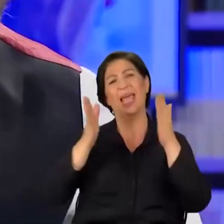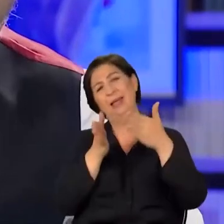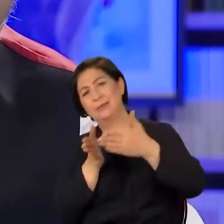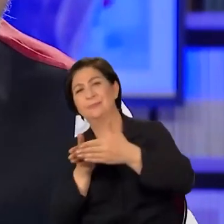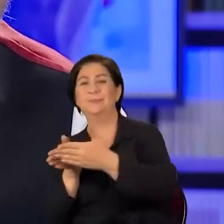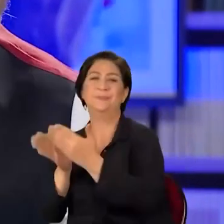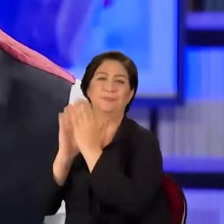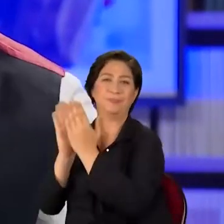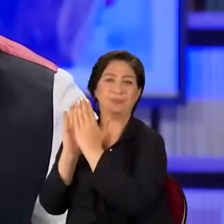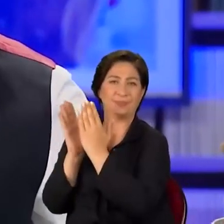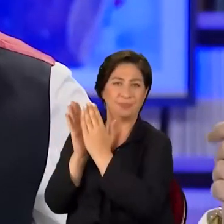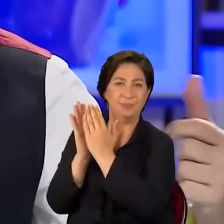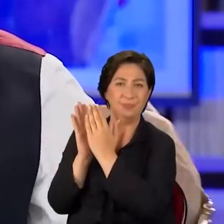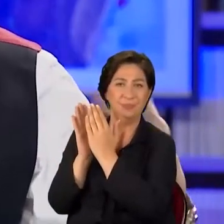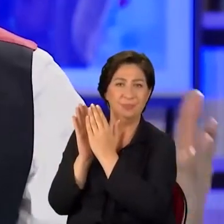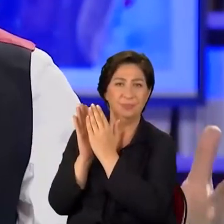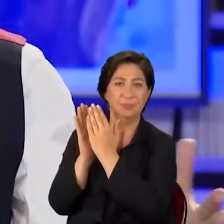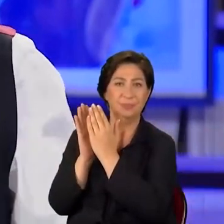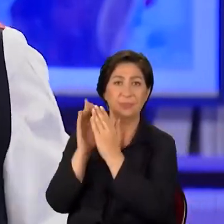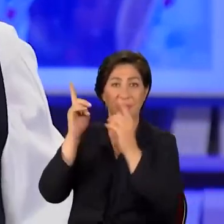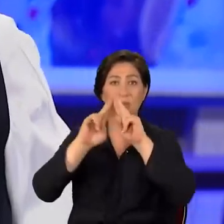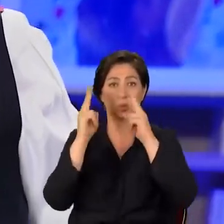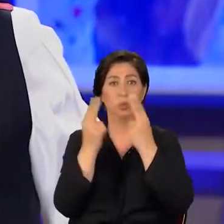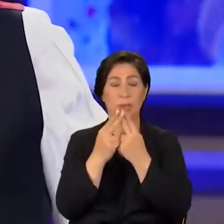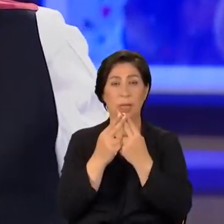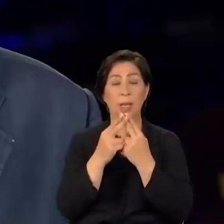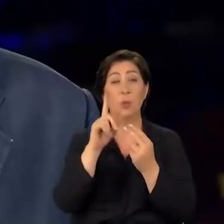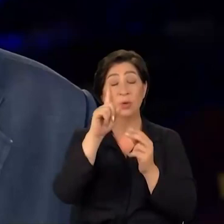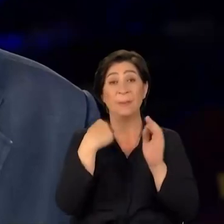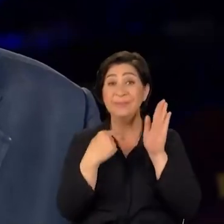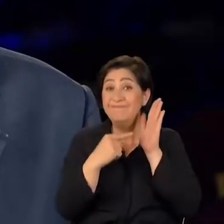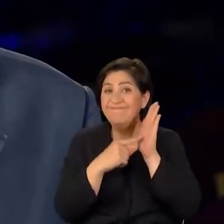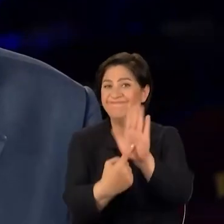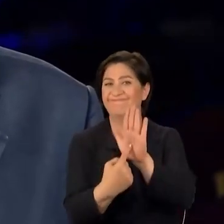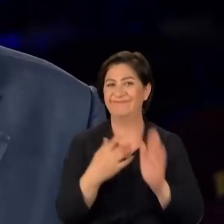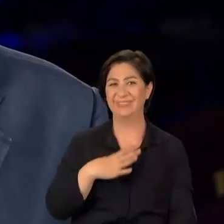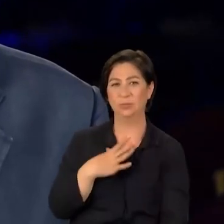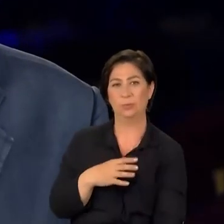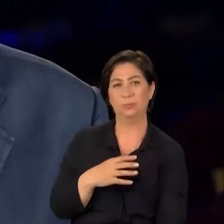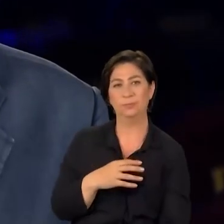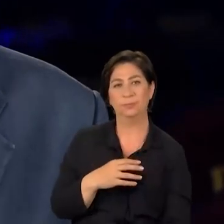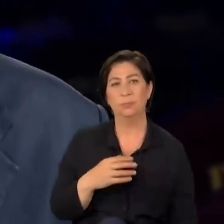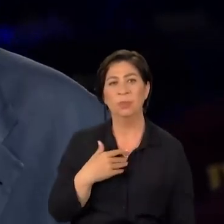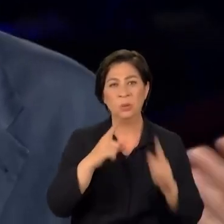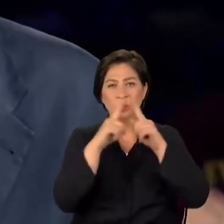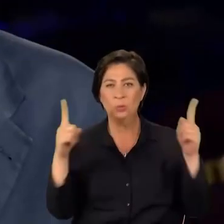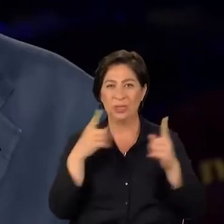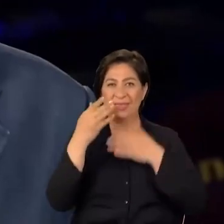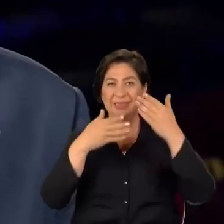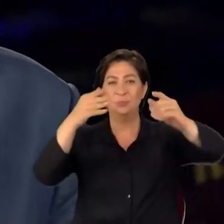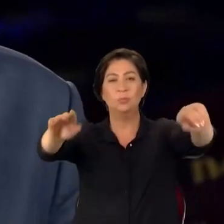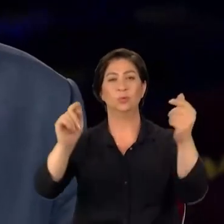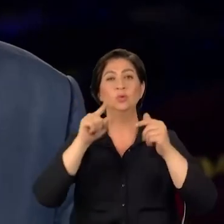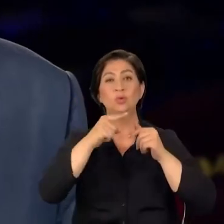hedonizme dalacakları bir dünya. Ama burada bir saplama yapabilir miyim? Buyurunuz. Şimdi ben uzun anlattım, özür dilerim. Yani